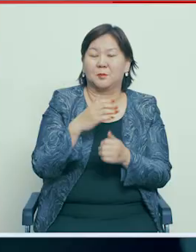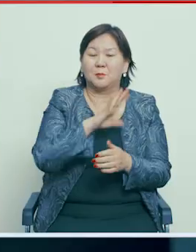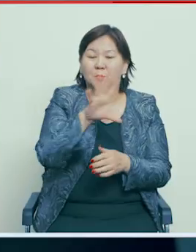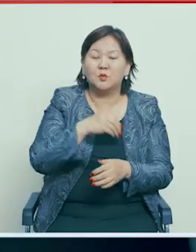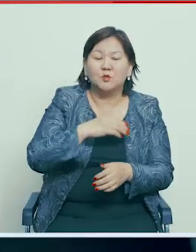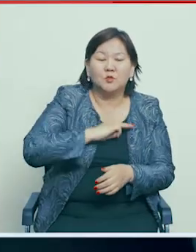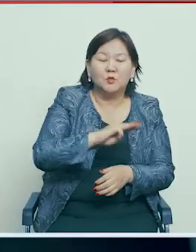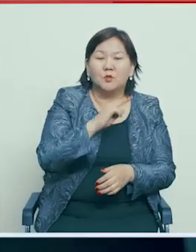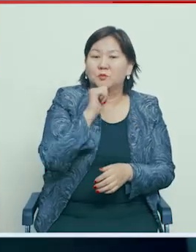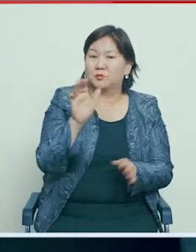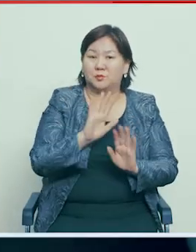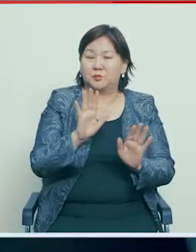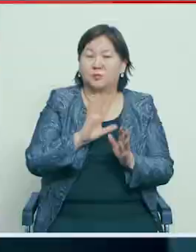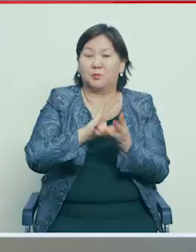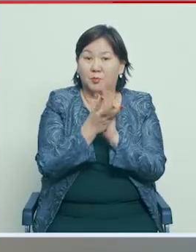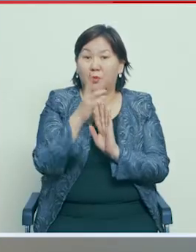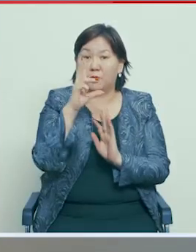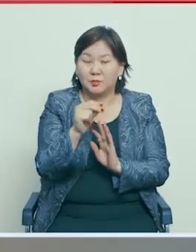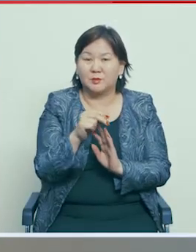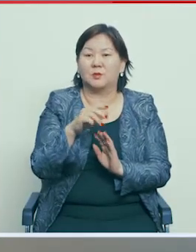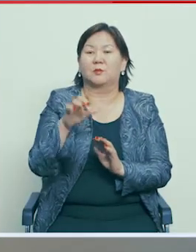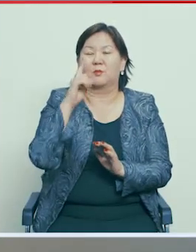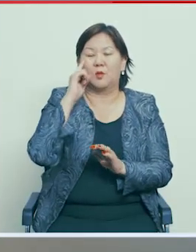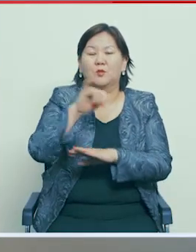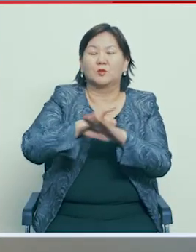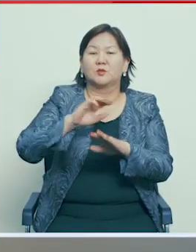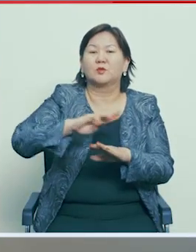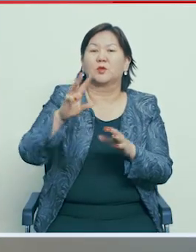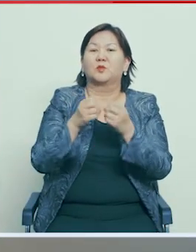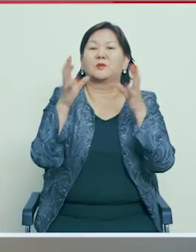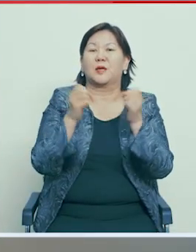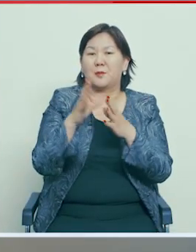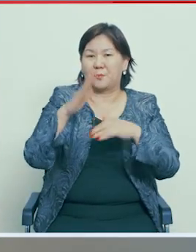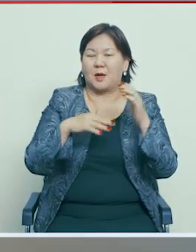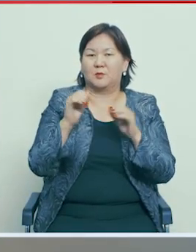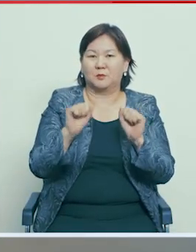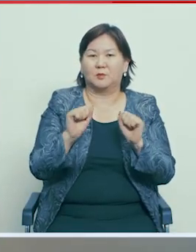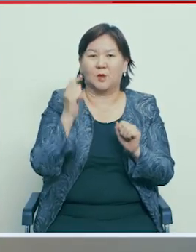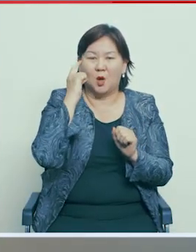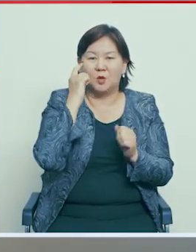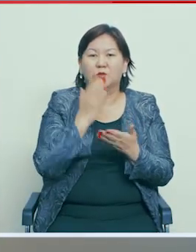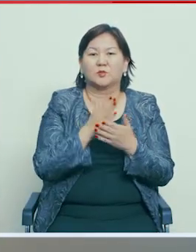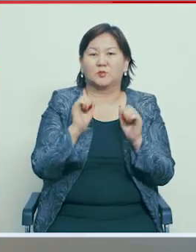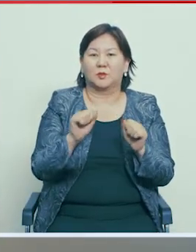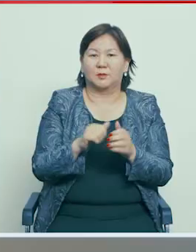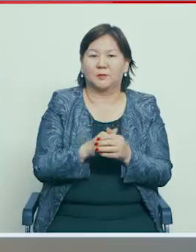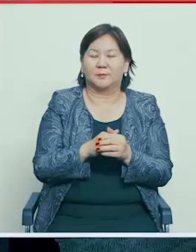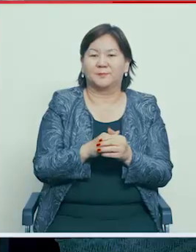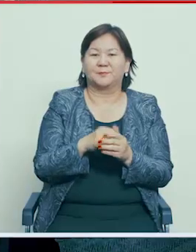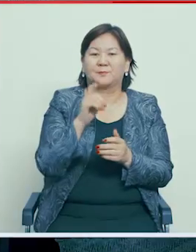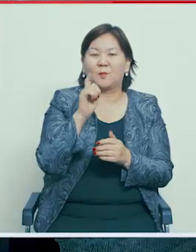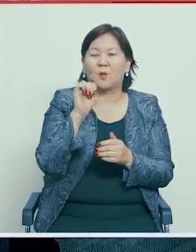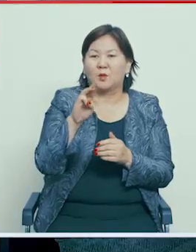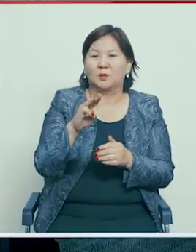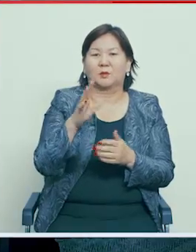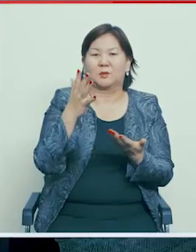биш. Бидний төлөө хийж байгаа мэт боловч бүх хүмүүсийн төлөө хийж байгаа бүтээн байгуулалт гэсэн ойлгож болно. Ер нь тэгээ нөгөө хотуудыг баруунд